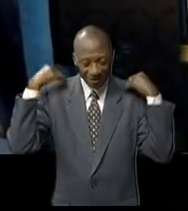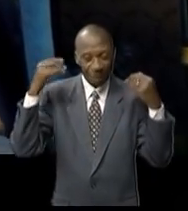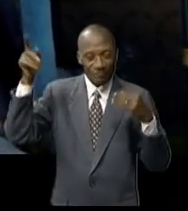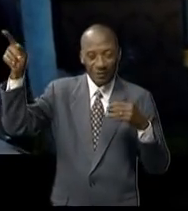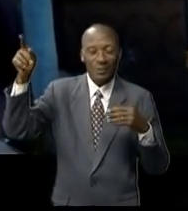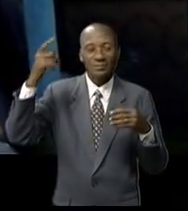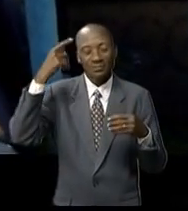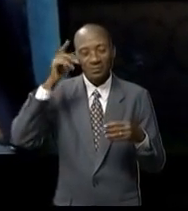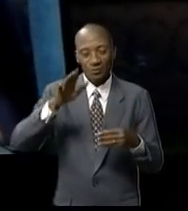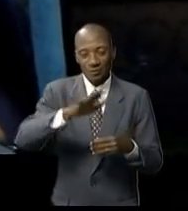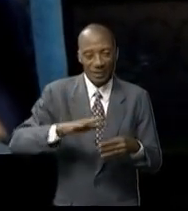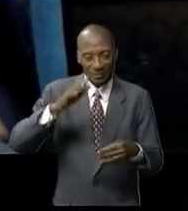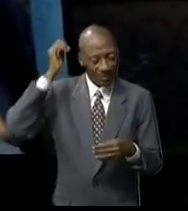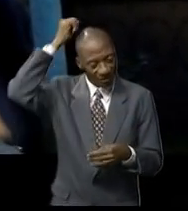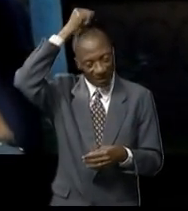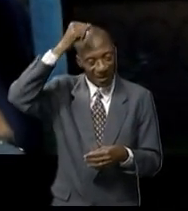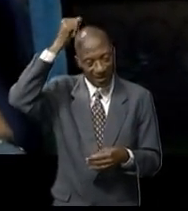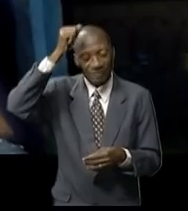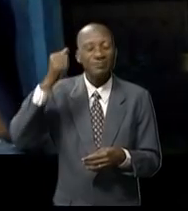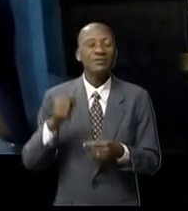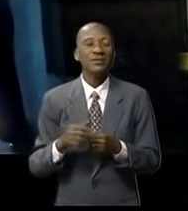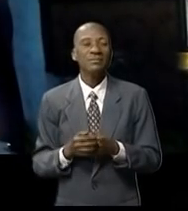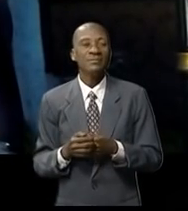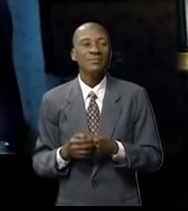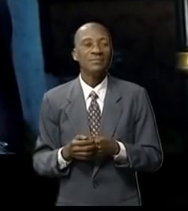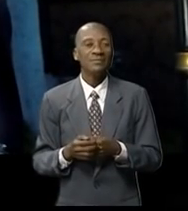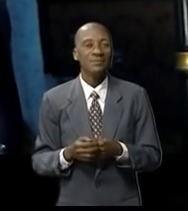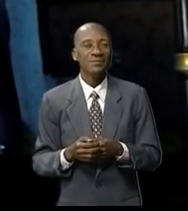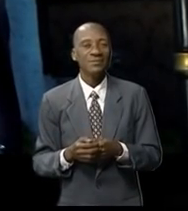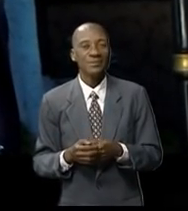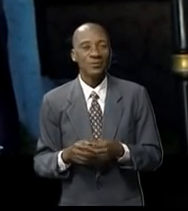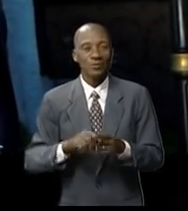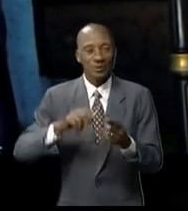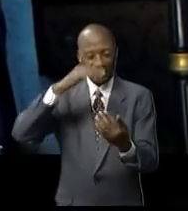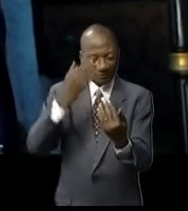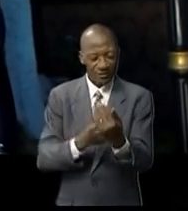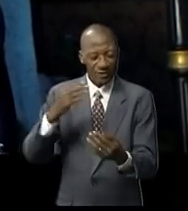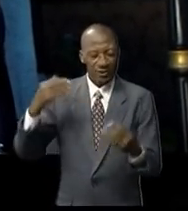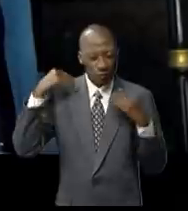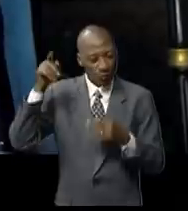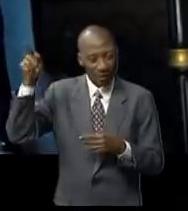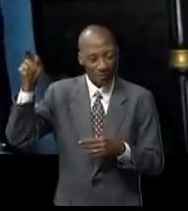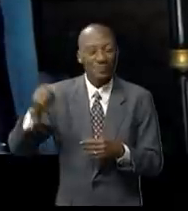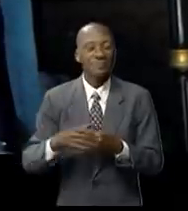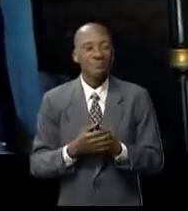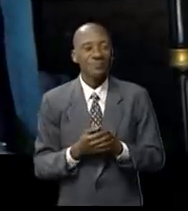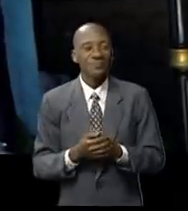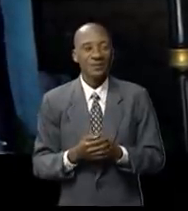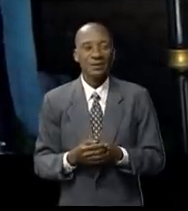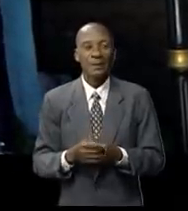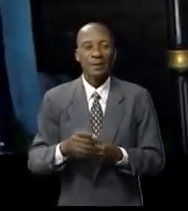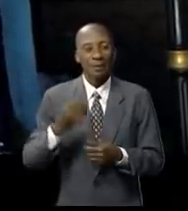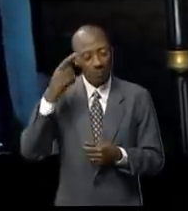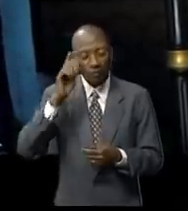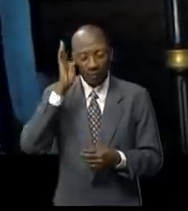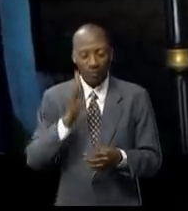président et le prince héritier d'Abu Dhabi, la signature d'accord bilatéral entre les deux pays et qui est une coopération